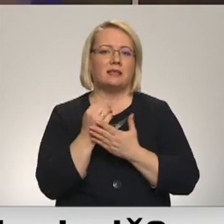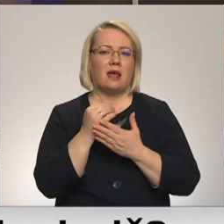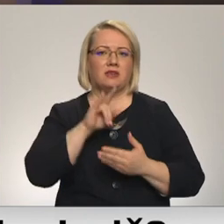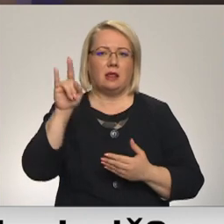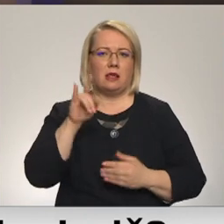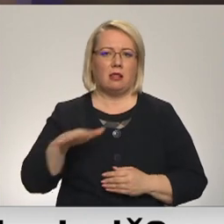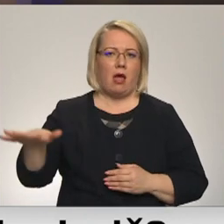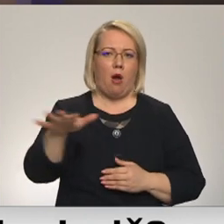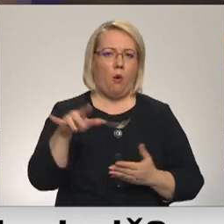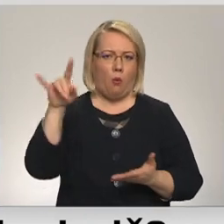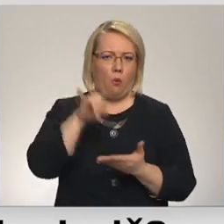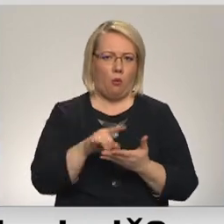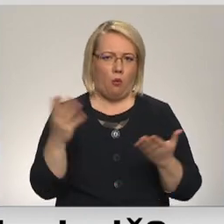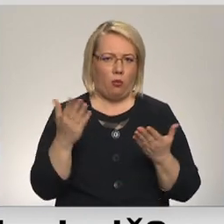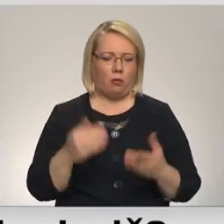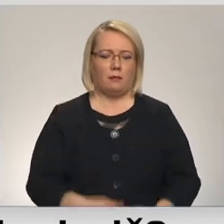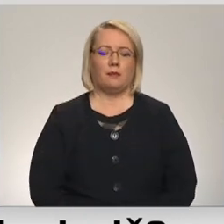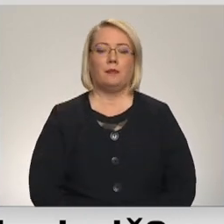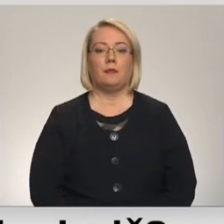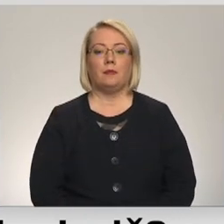turpina Kārlis Miksons.